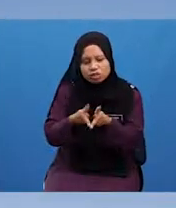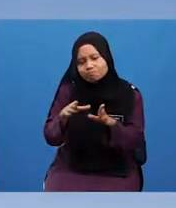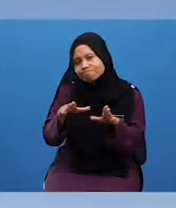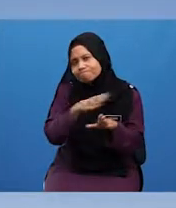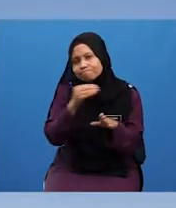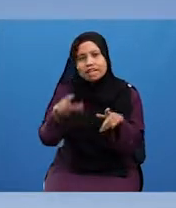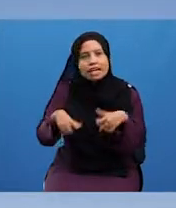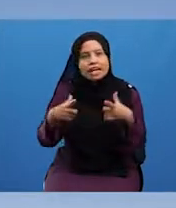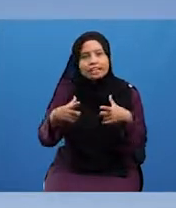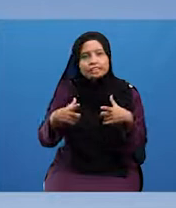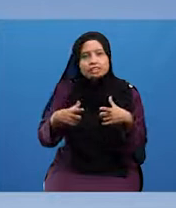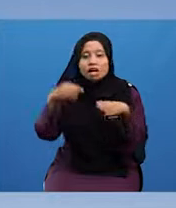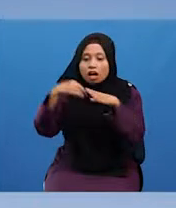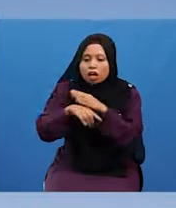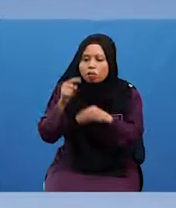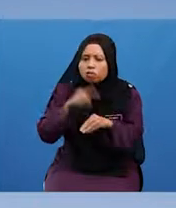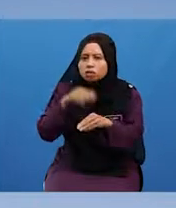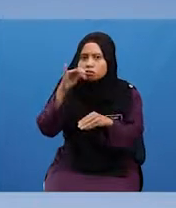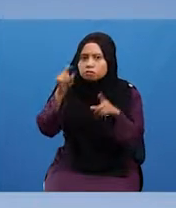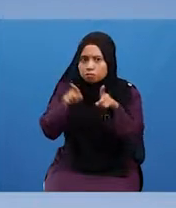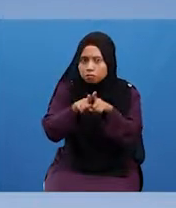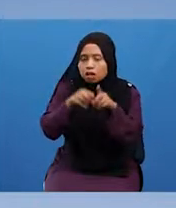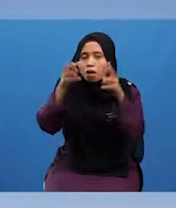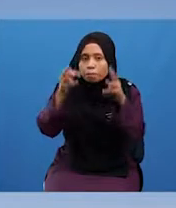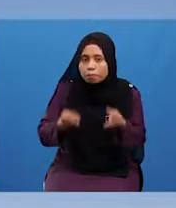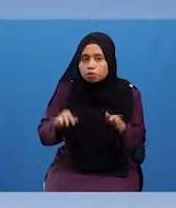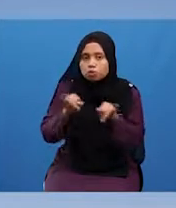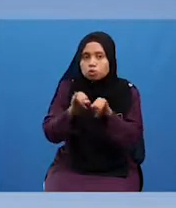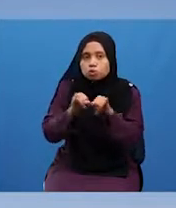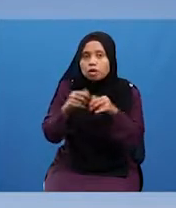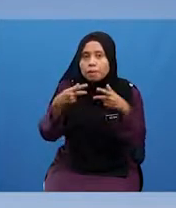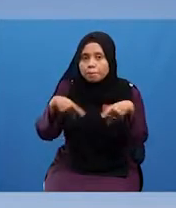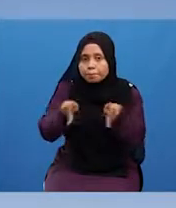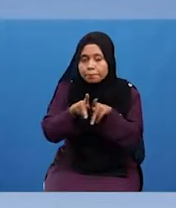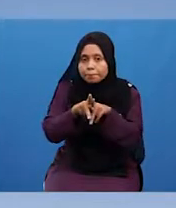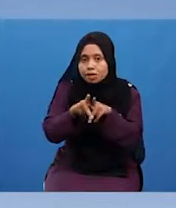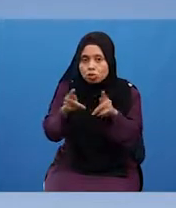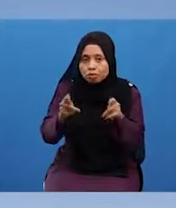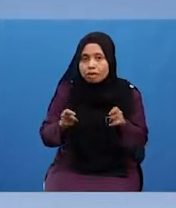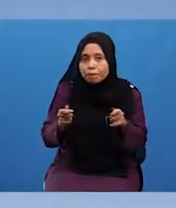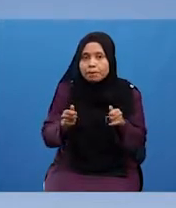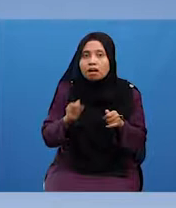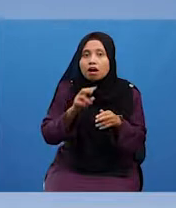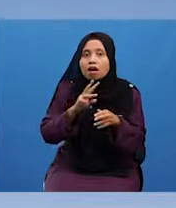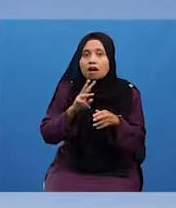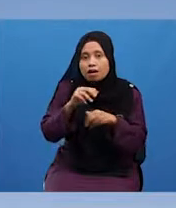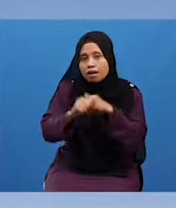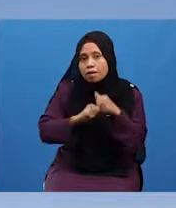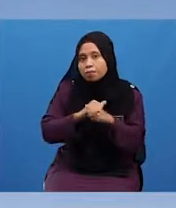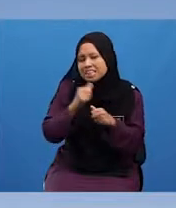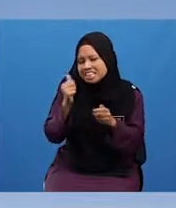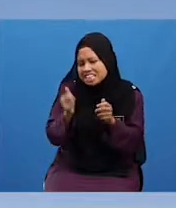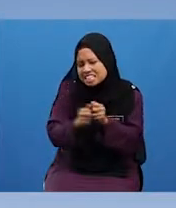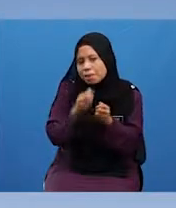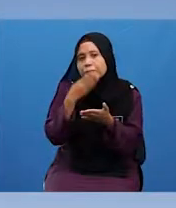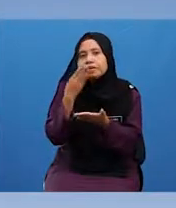sebagainya. Dalam masa yang sama, manusia juga perlu mentadbir alam dengan sebaiknya. Manusia